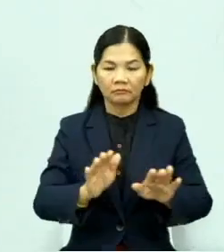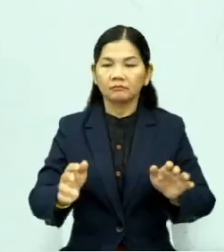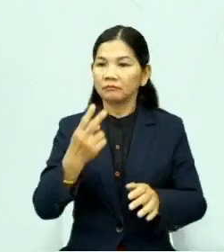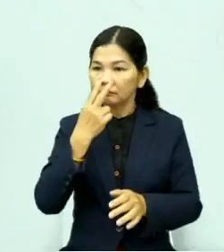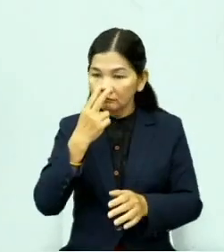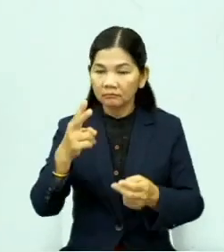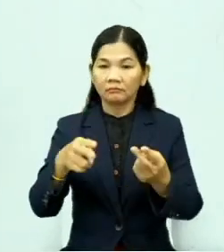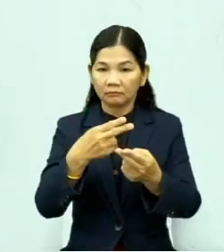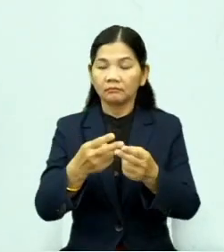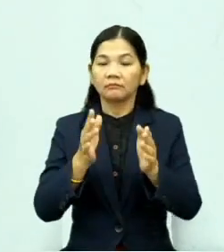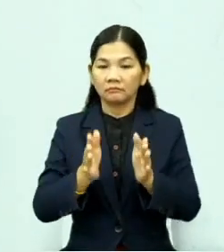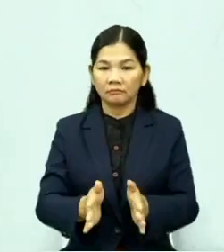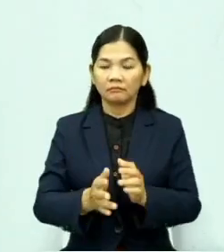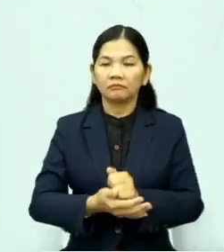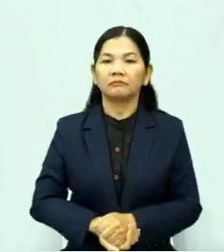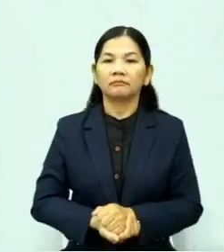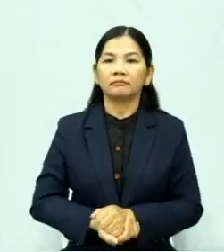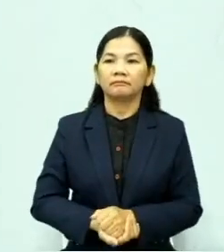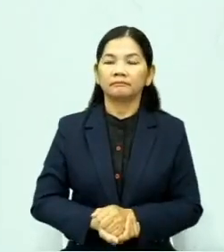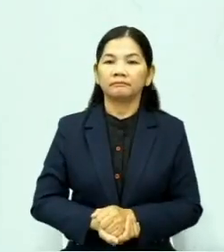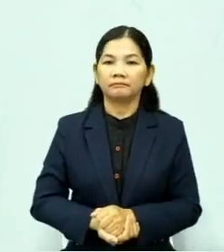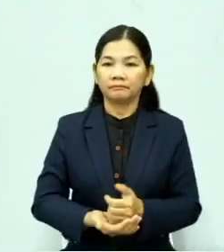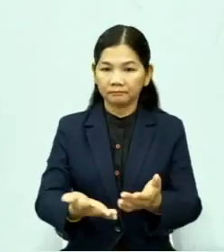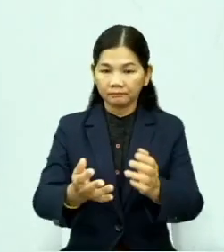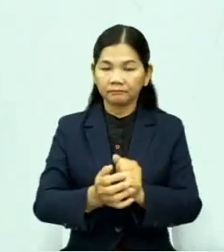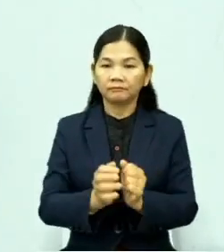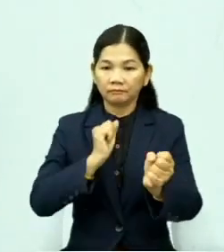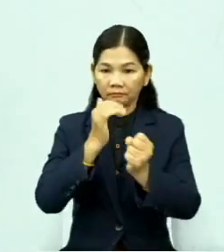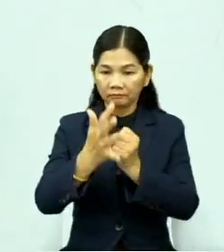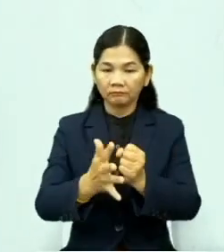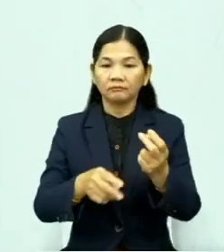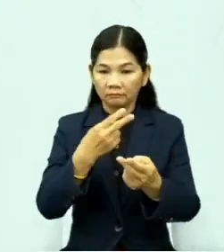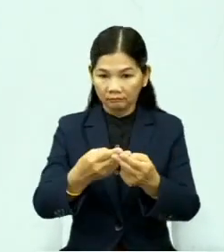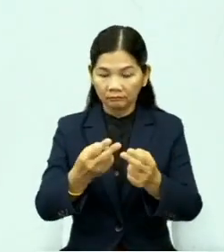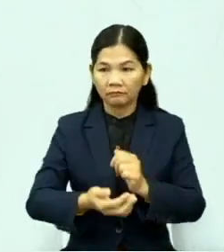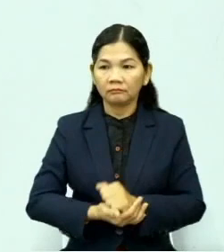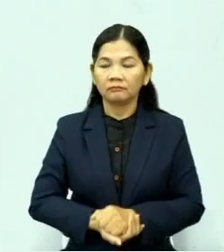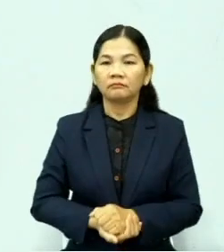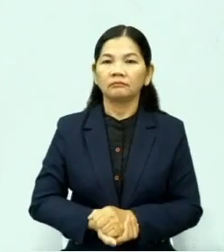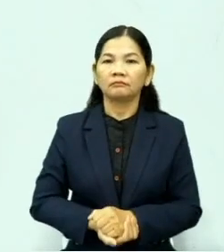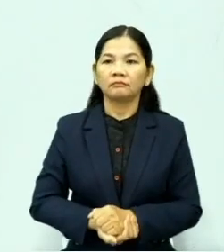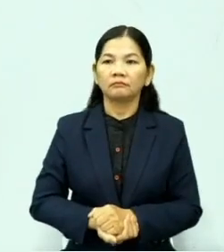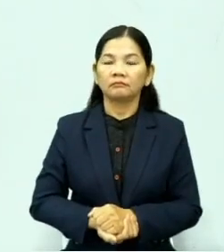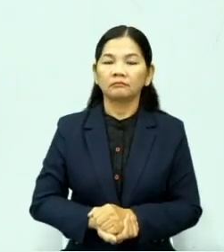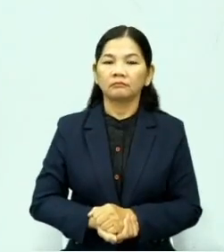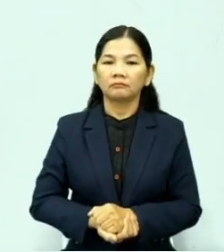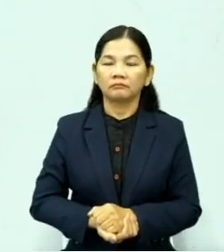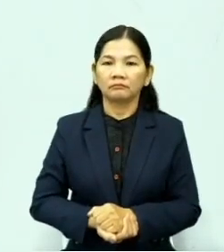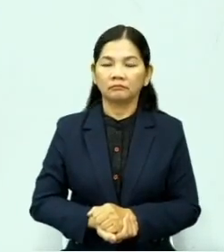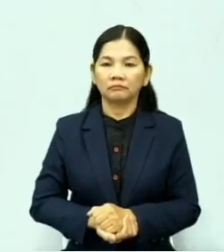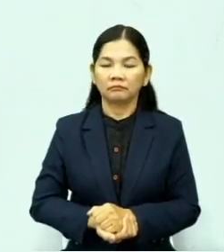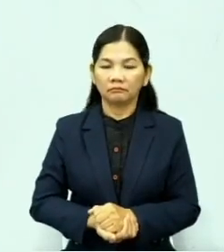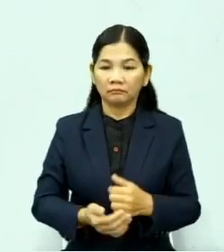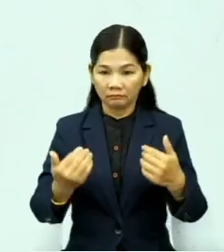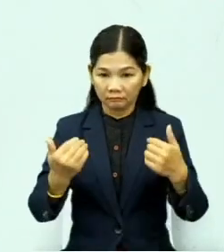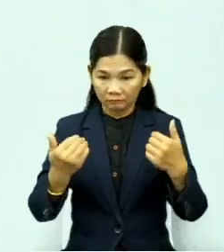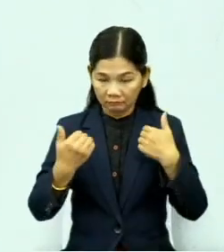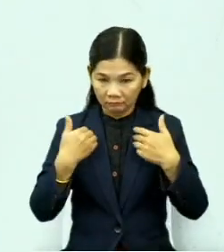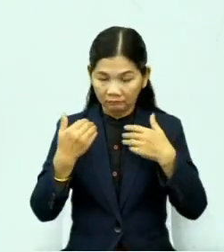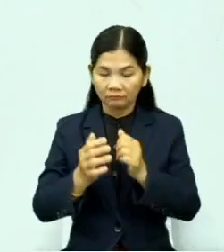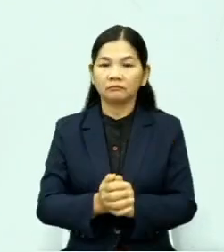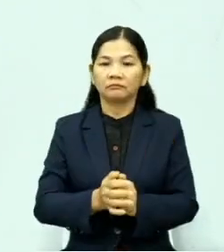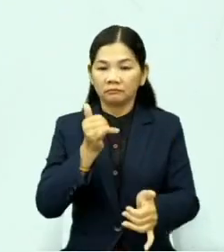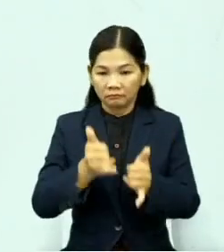កចម្លើយឃើញហើយណាកូនណាចាតោះឥឡូវយើងចូលរួមឆ្លើយទាំងអស់គ្នាណាកូនចាអ្នកដែលបង្កើតឲ្យមានដូតន្ត្រីខ្មែរ